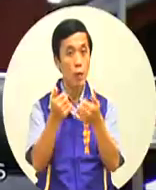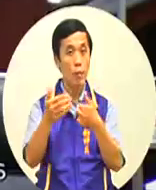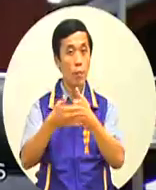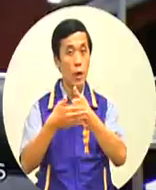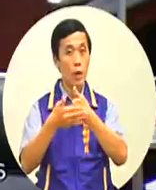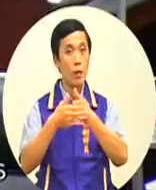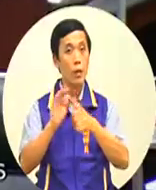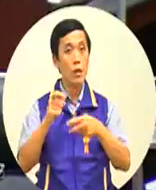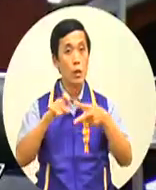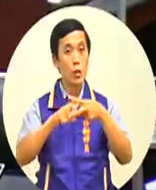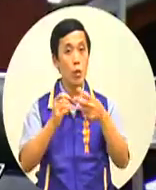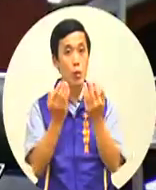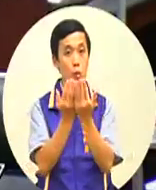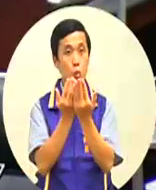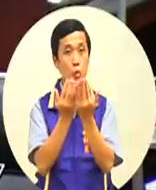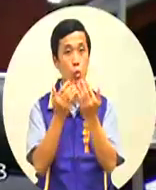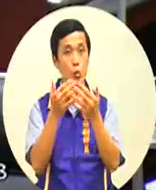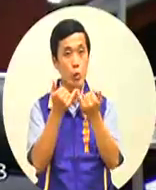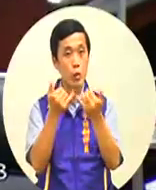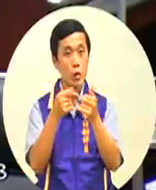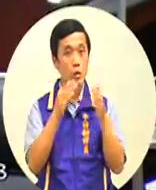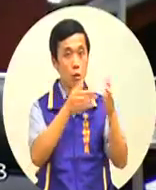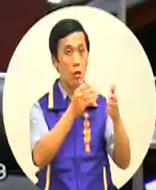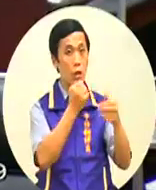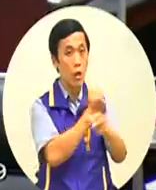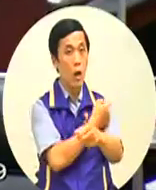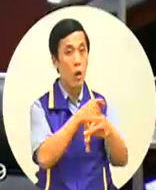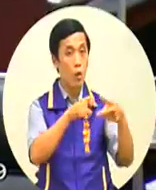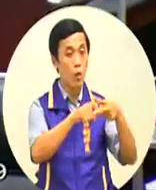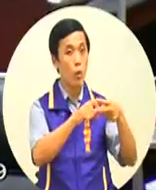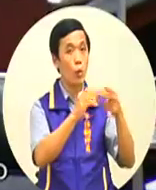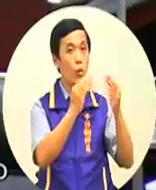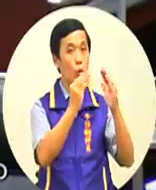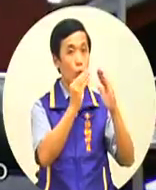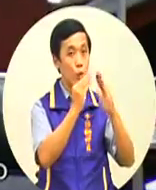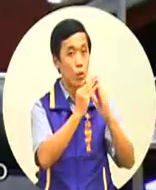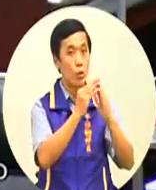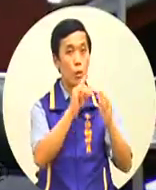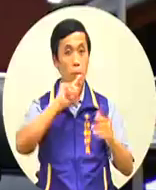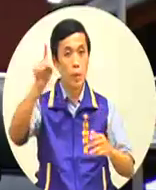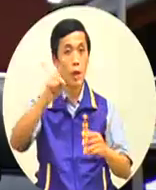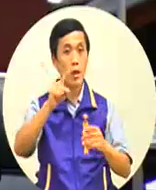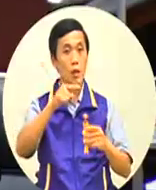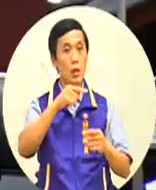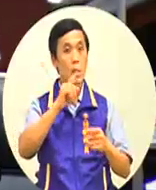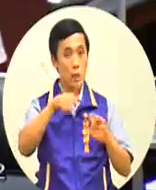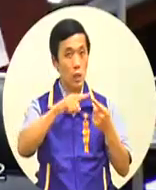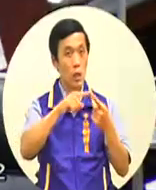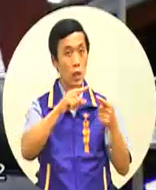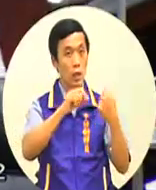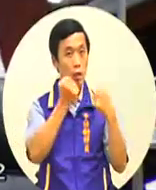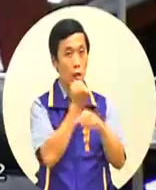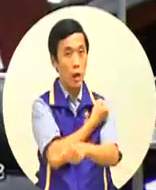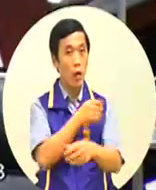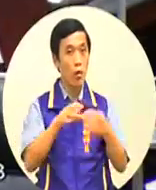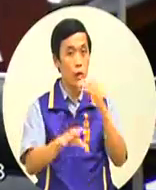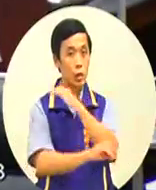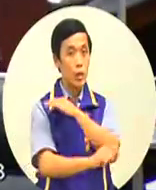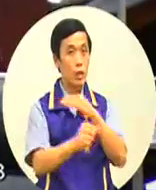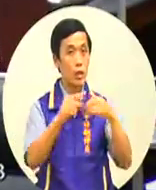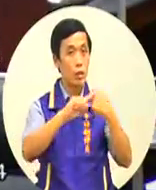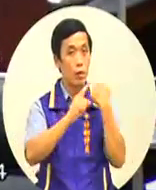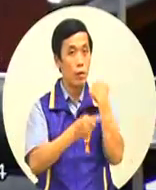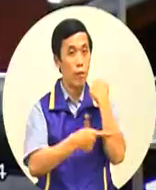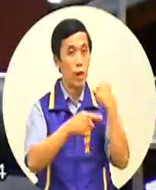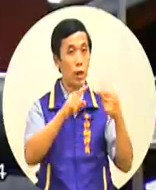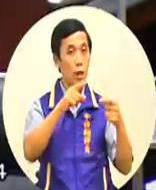读生你按劳工局检举，你们给我的信息讲还是依照劳基法爱先赔薪水，我们